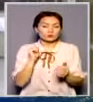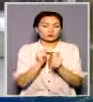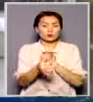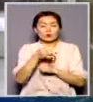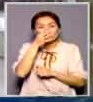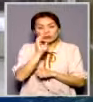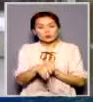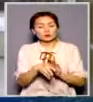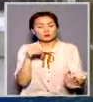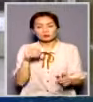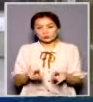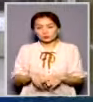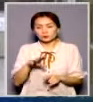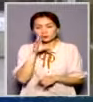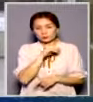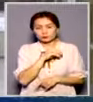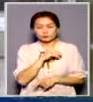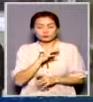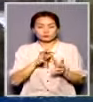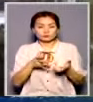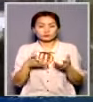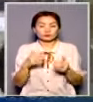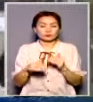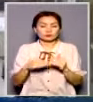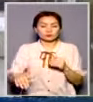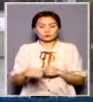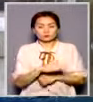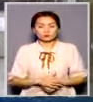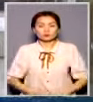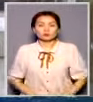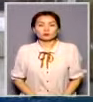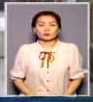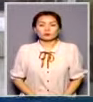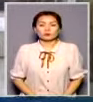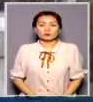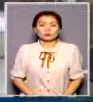әлемдік тәжірибелердің енгізілуіне ықпал ететін халықаралық алаң ретіндегі рөлі өте маңызды.